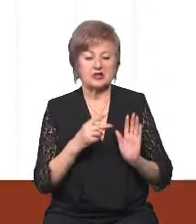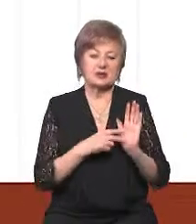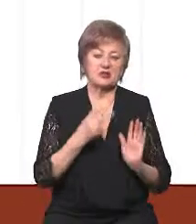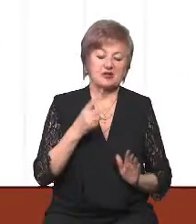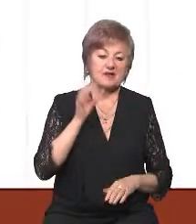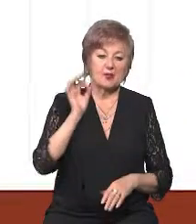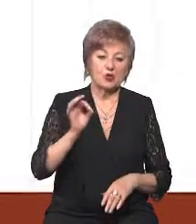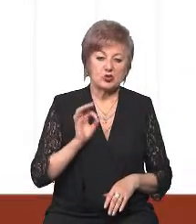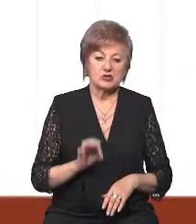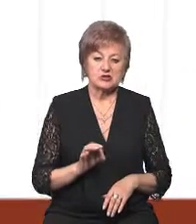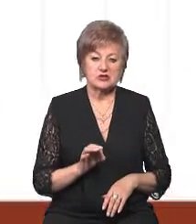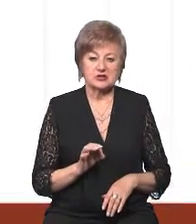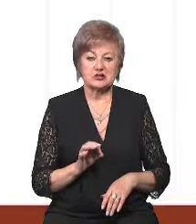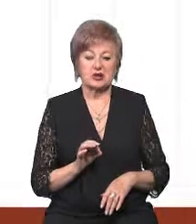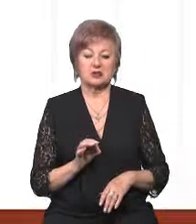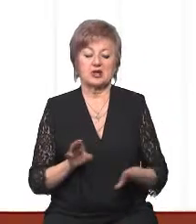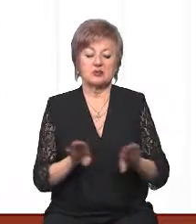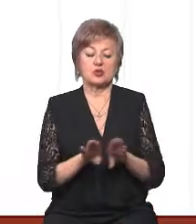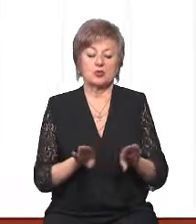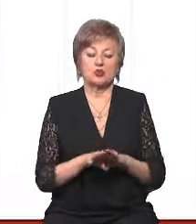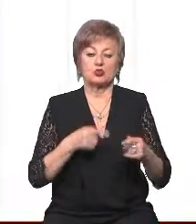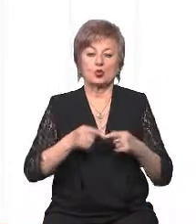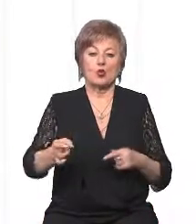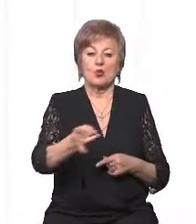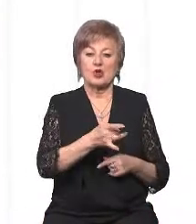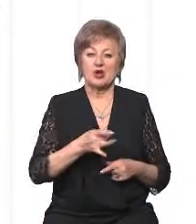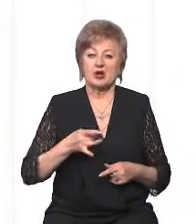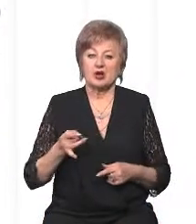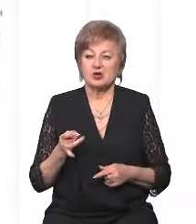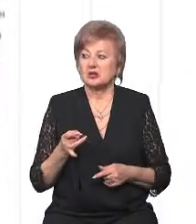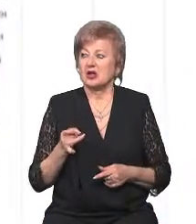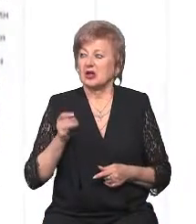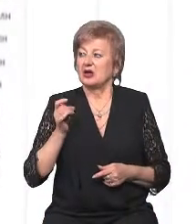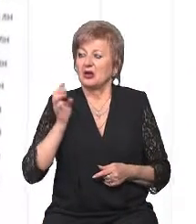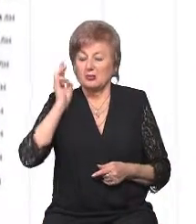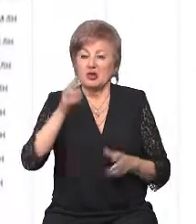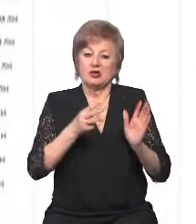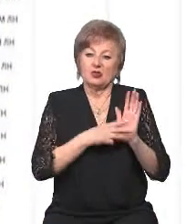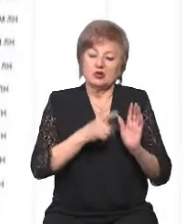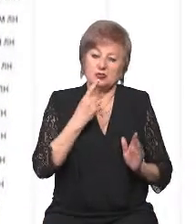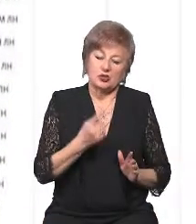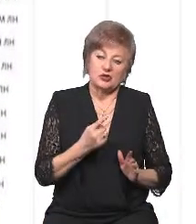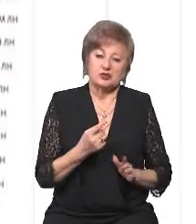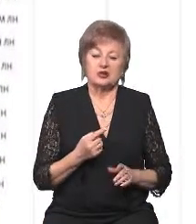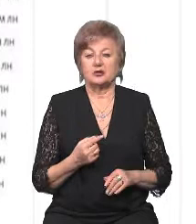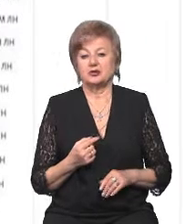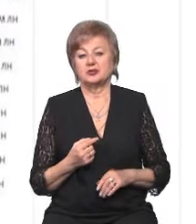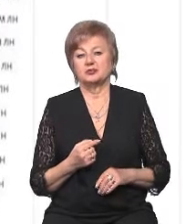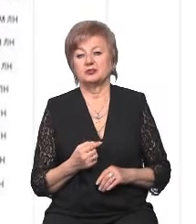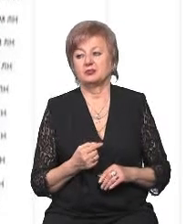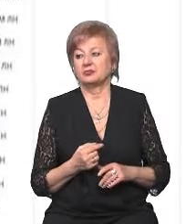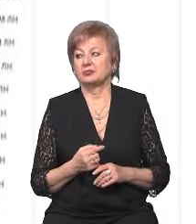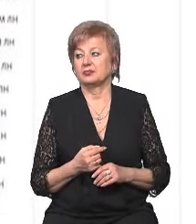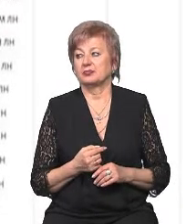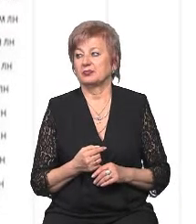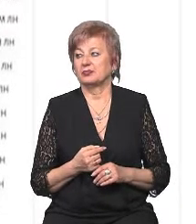73-72%. Якщо порівнювати з іншими регіонами, у лідерах Вінницька там 81-60%, відсотка.